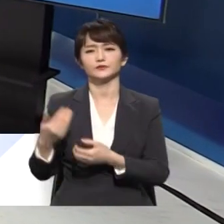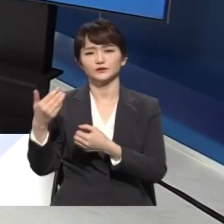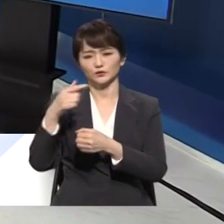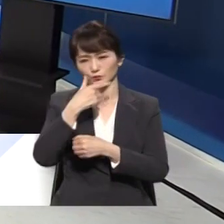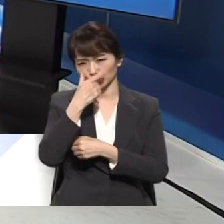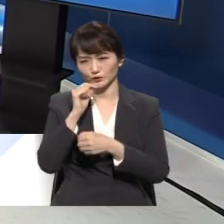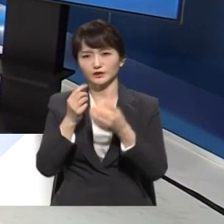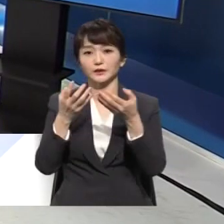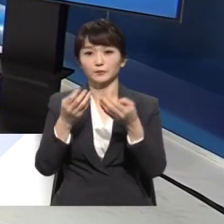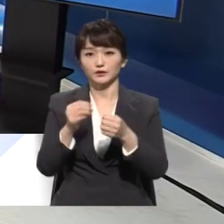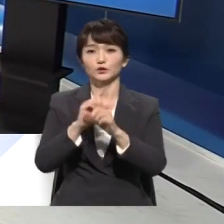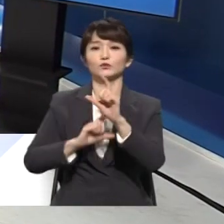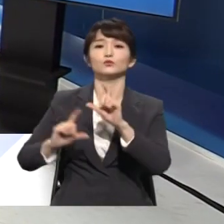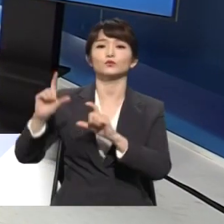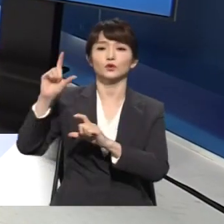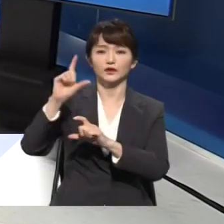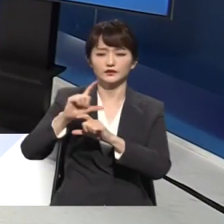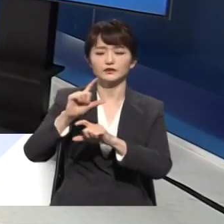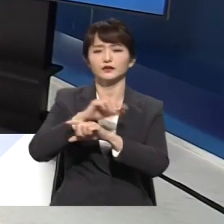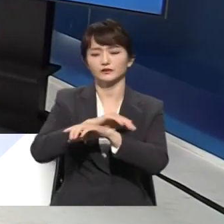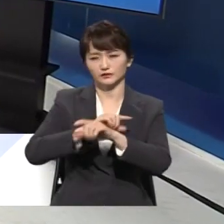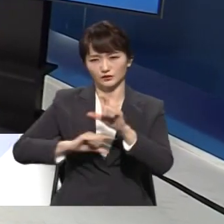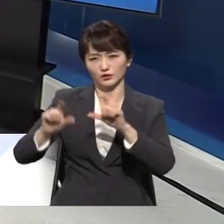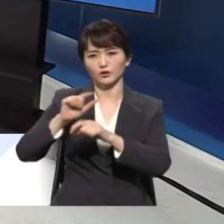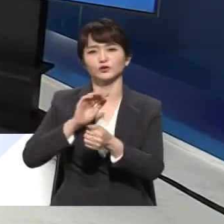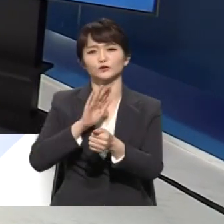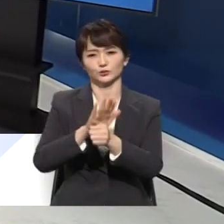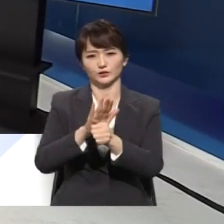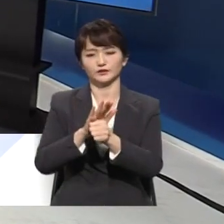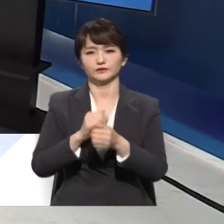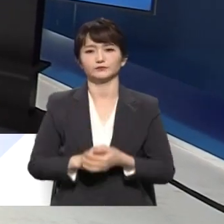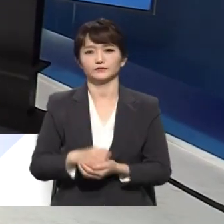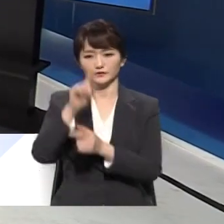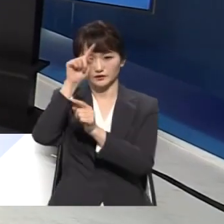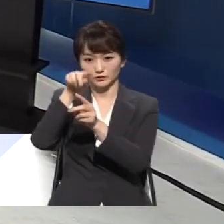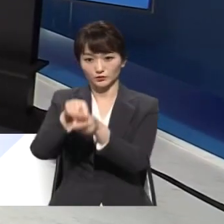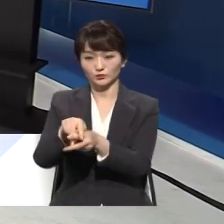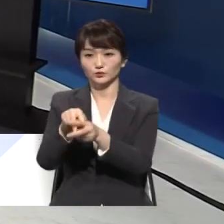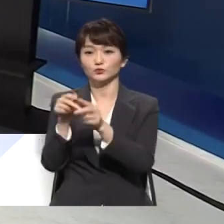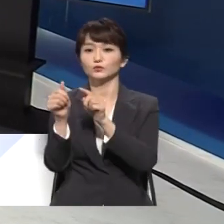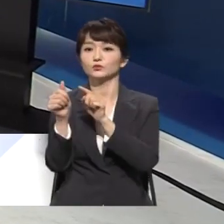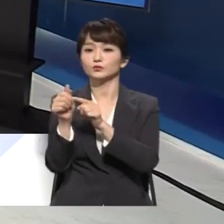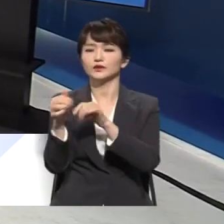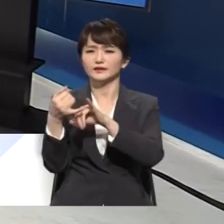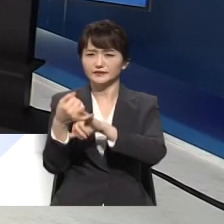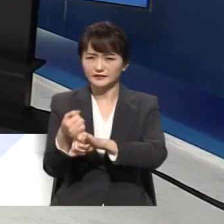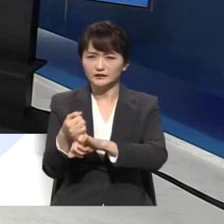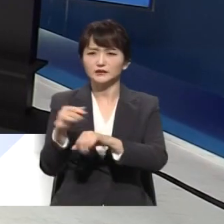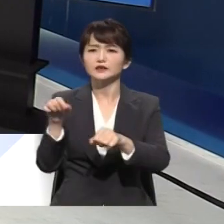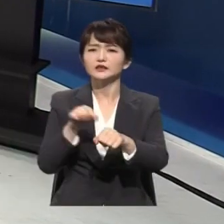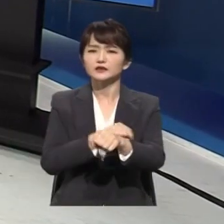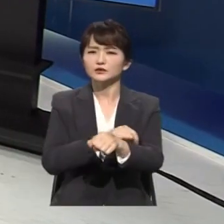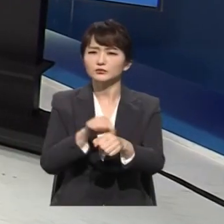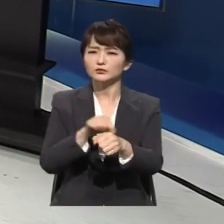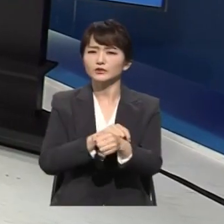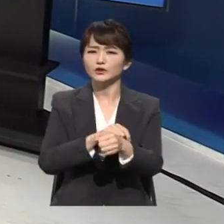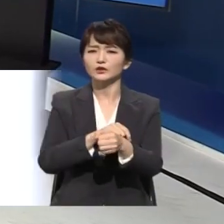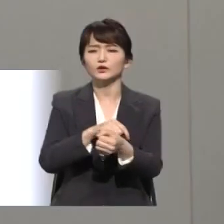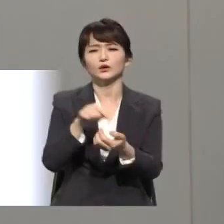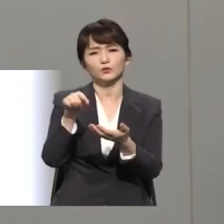보안에서 피해를 부터 게 보성 하겠읍니다 이 집엔 후보의 약속처럼 특별한 희생에 는 특별한 보상 이 따라야